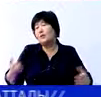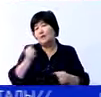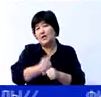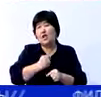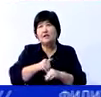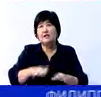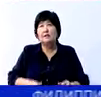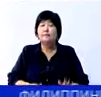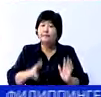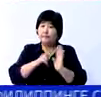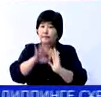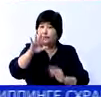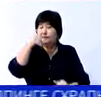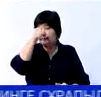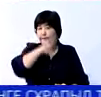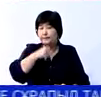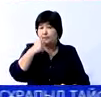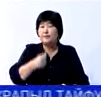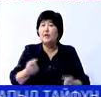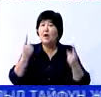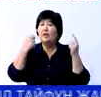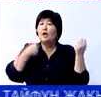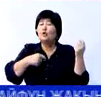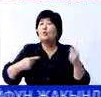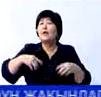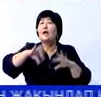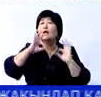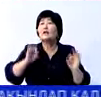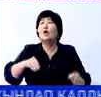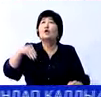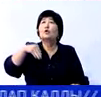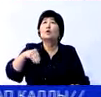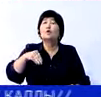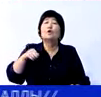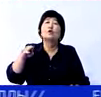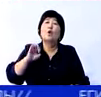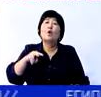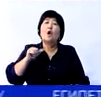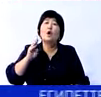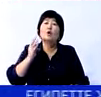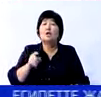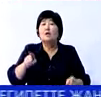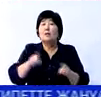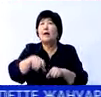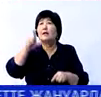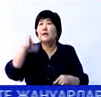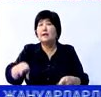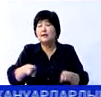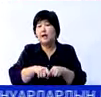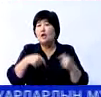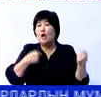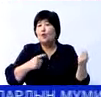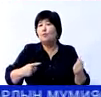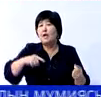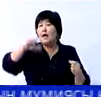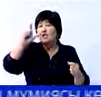жасайды. 85-ші жылдары атақты домбыра шебері Тұрдығұлов Жолаушы, Бұқаным, Нарбек секілді домбыра